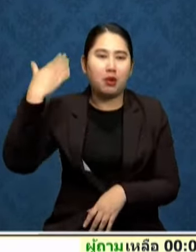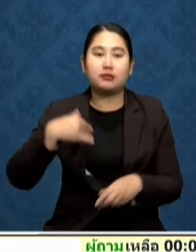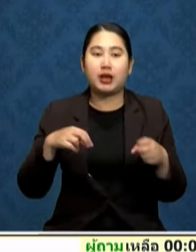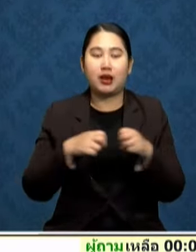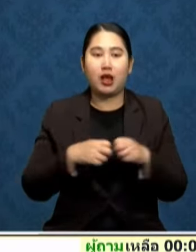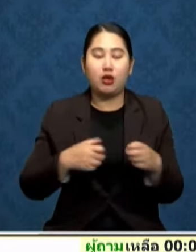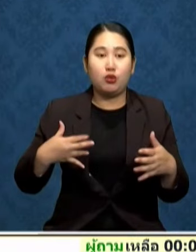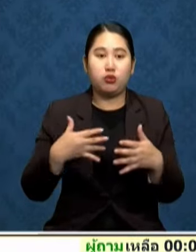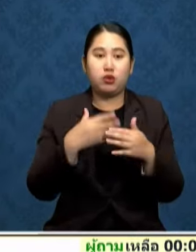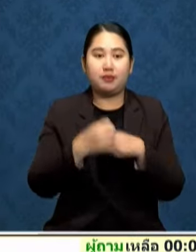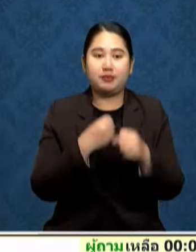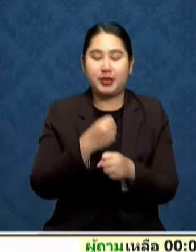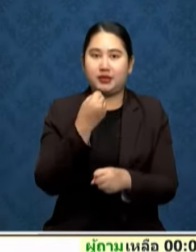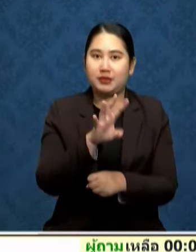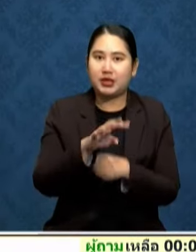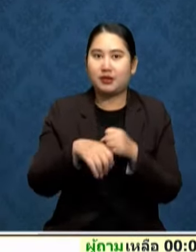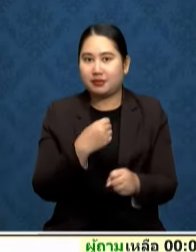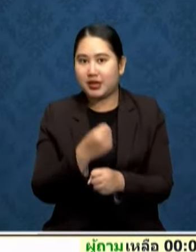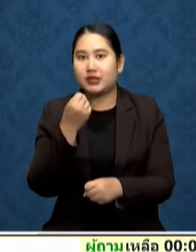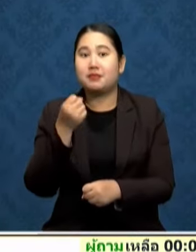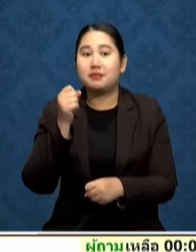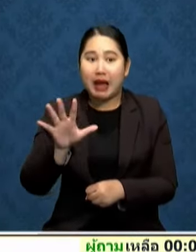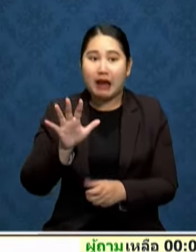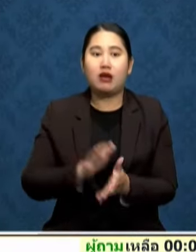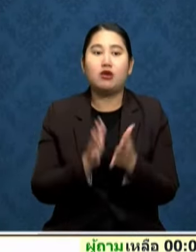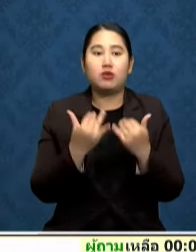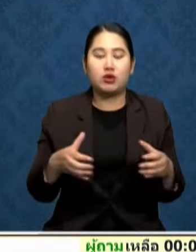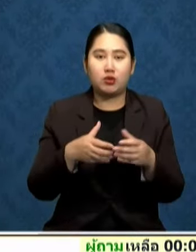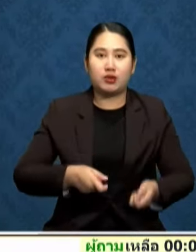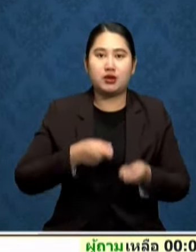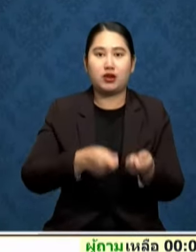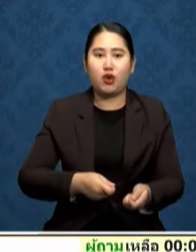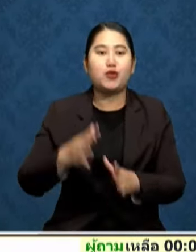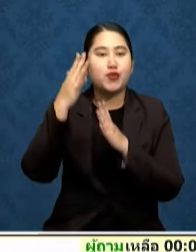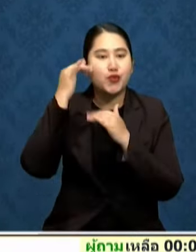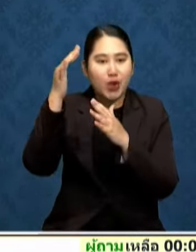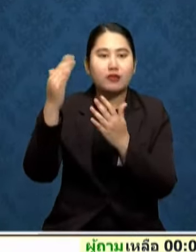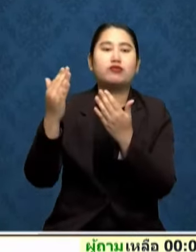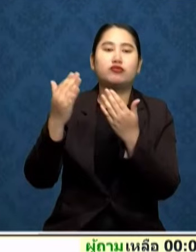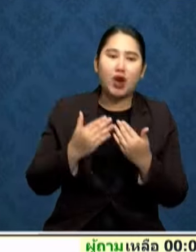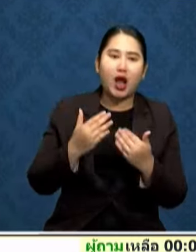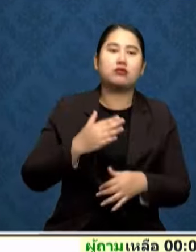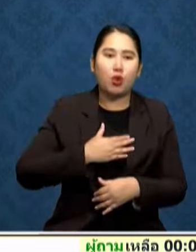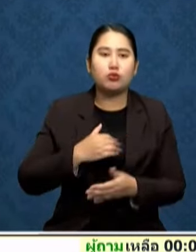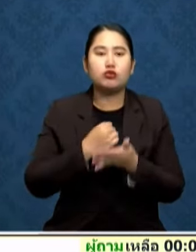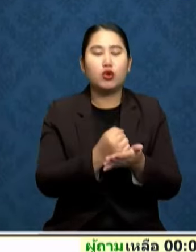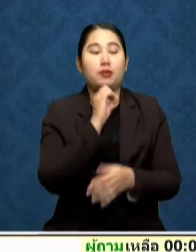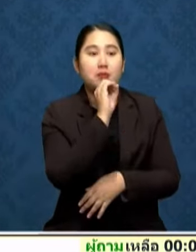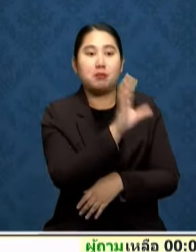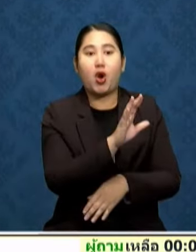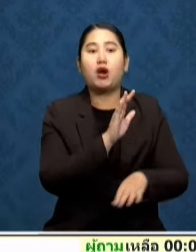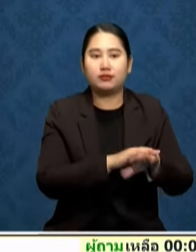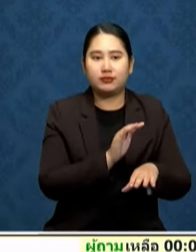ยะเวลา 14-15 ปีวันนี้พี่น้องประชาชนพี่น้องเกษตรกรฝากความหวังมาถึงผมให้ช่วยบอกท่านรั